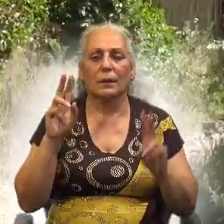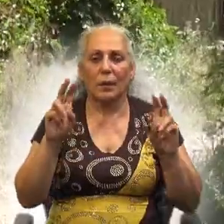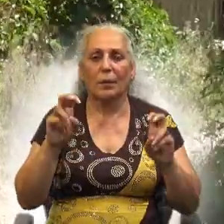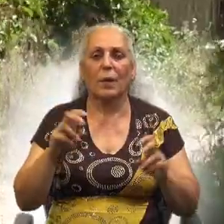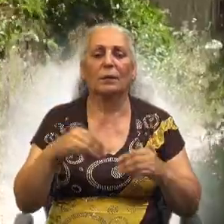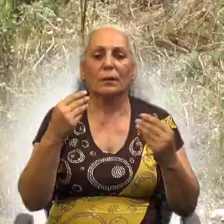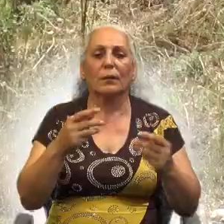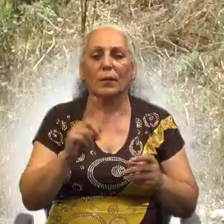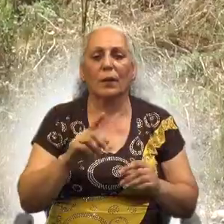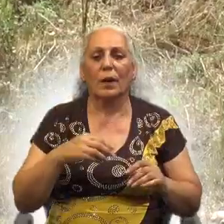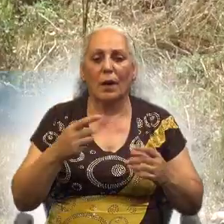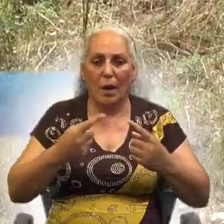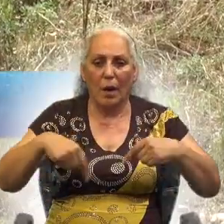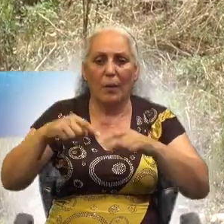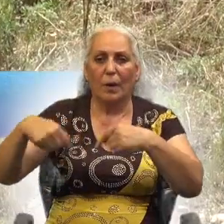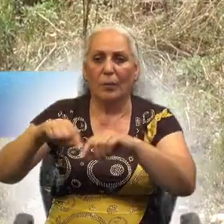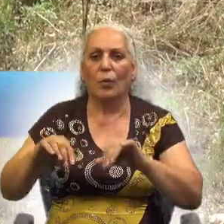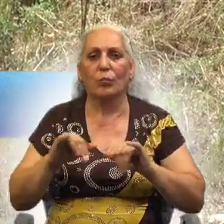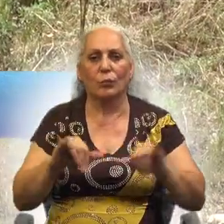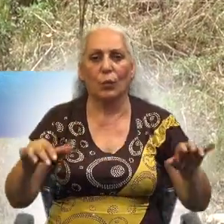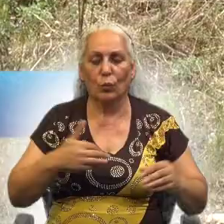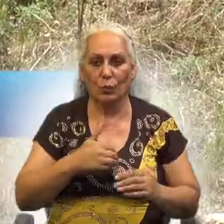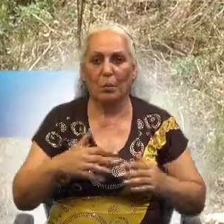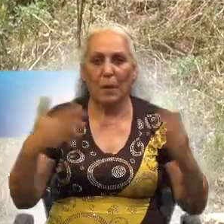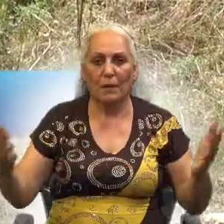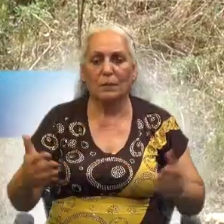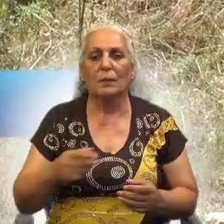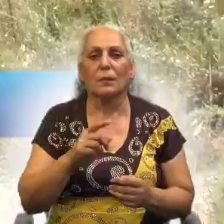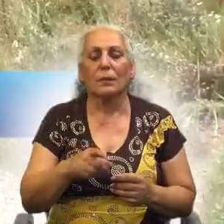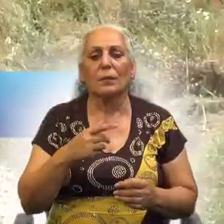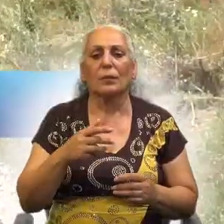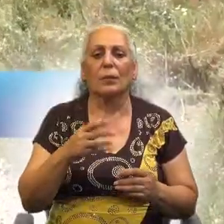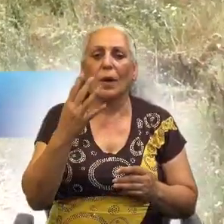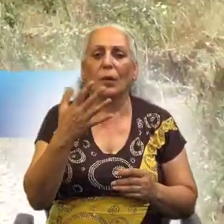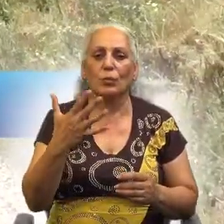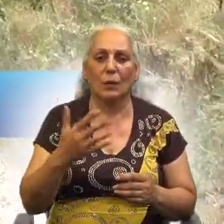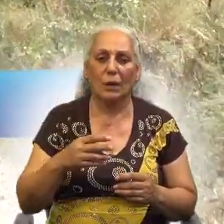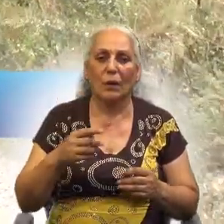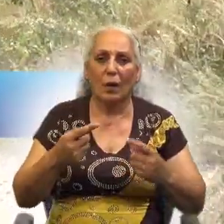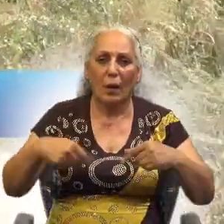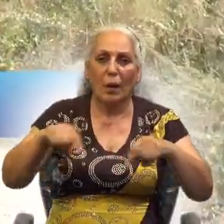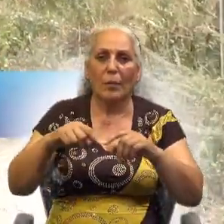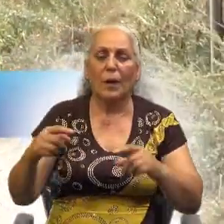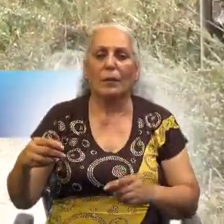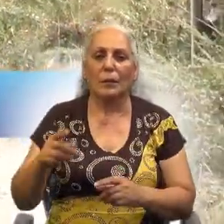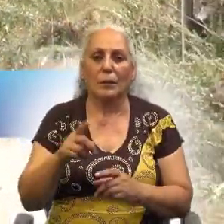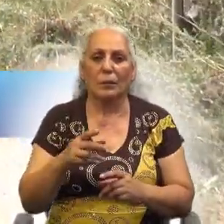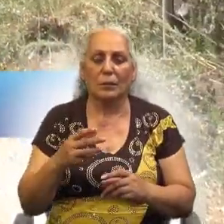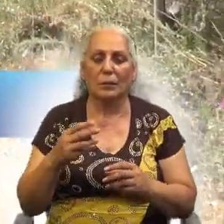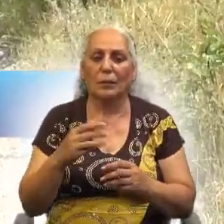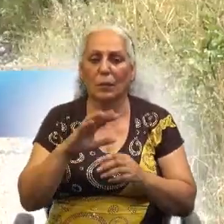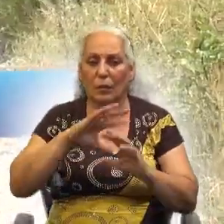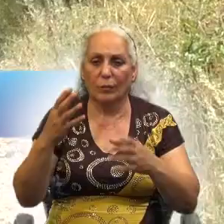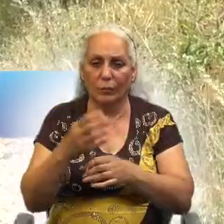համայնքների խոշորացումը։ Առաջիկա խոշորացման ծրագրում Լոռու մարզից ներառվել է 45 համայնք, որոնք խոշորացվելուց հետո դառնալու են